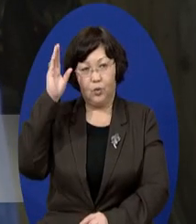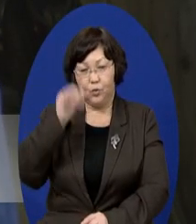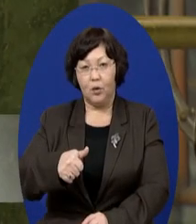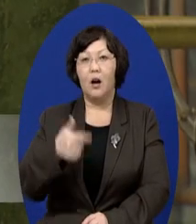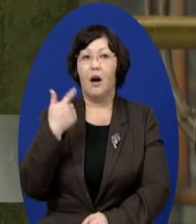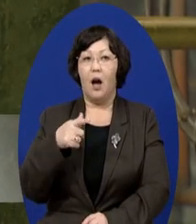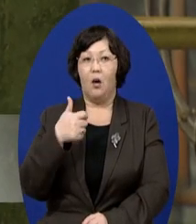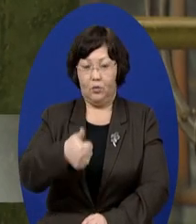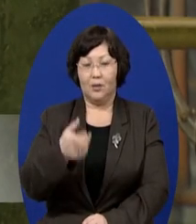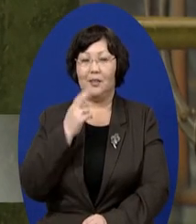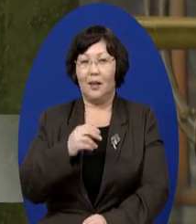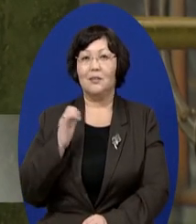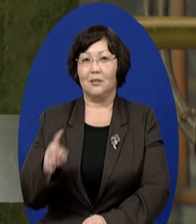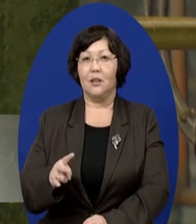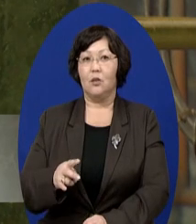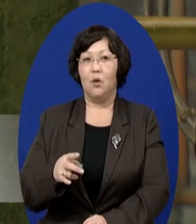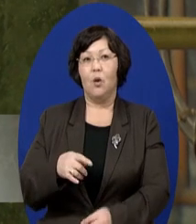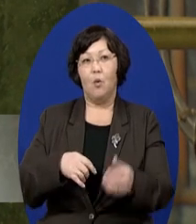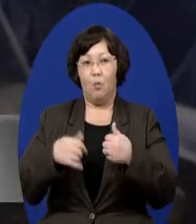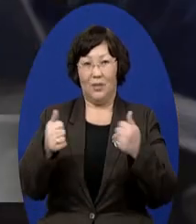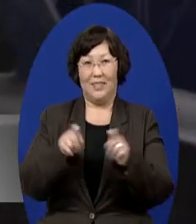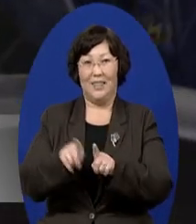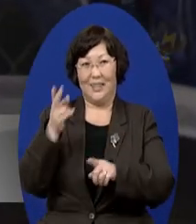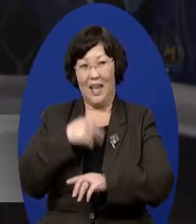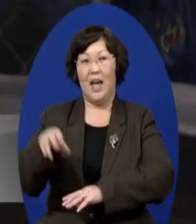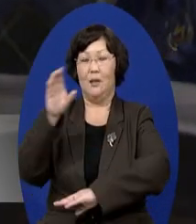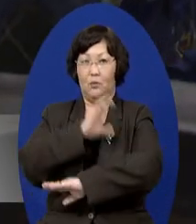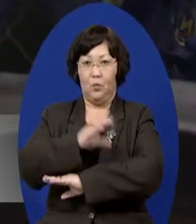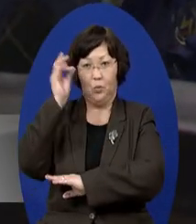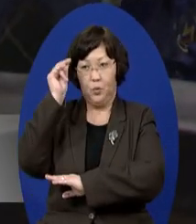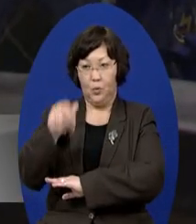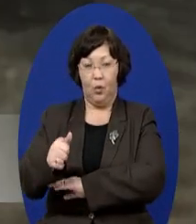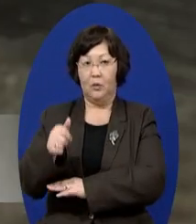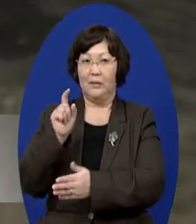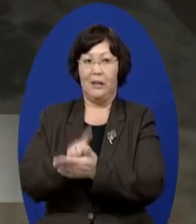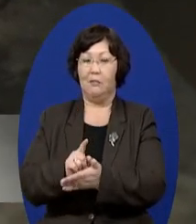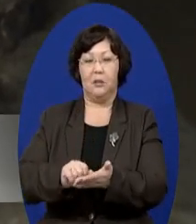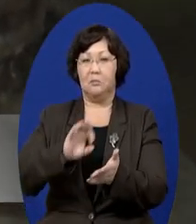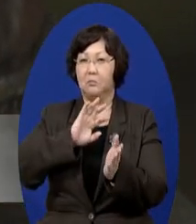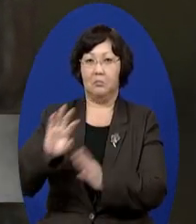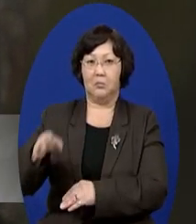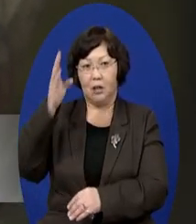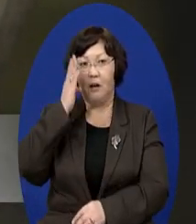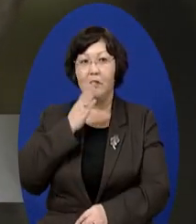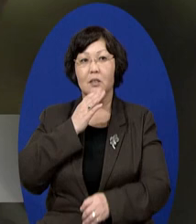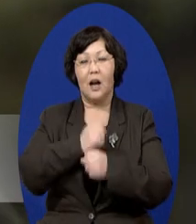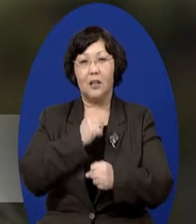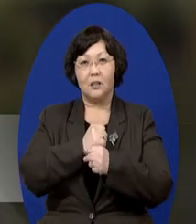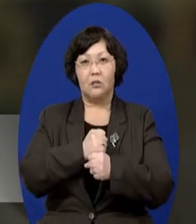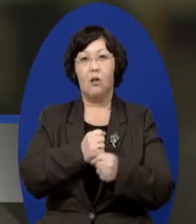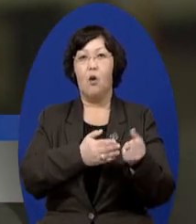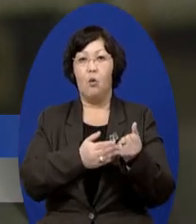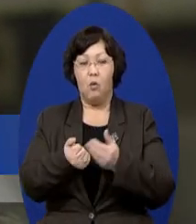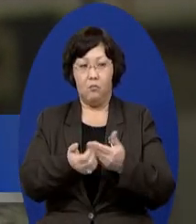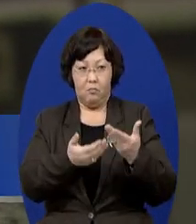дасцсан. Бусдын адил дээд боловсрол эзэмшиж, диплом өвөртлөхийг тэр хүссэнгүй. Ижи аавынхаа ажлыг үргэлжлүүлж,